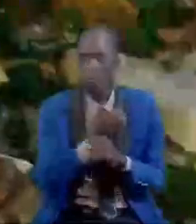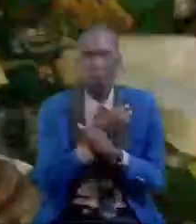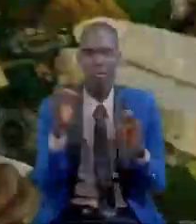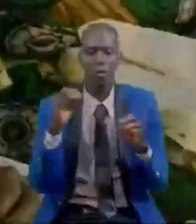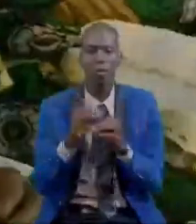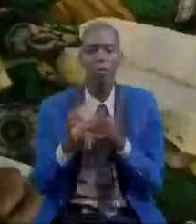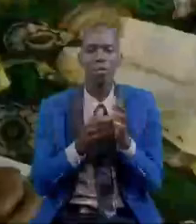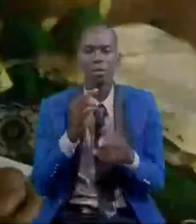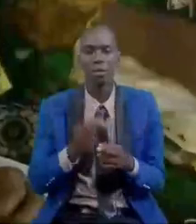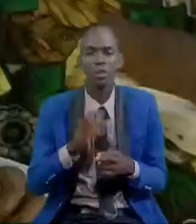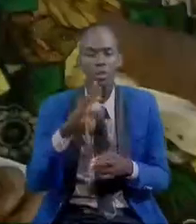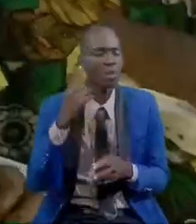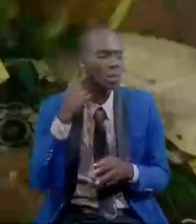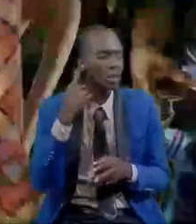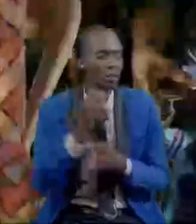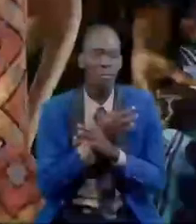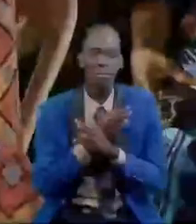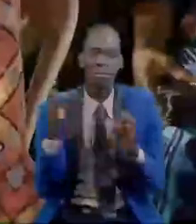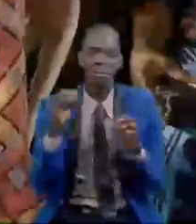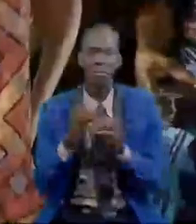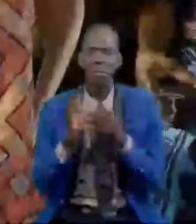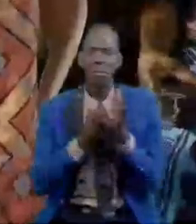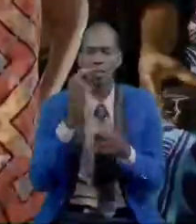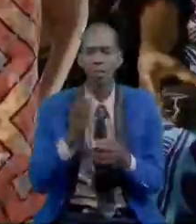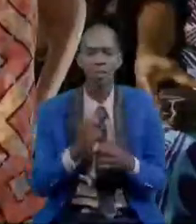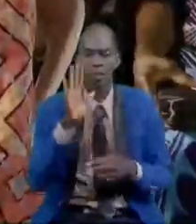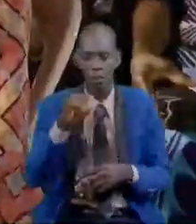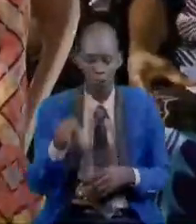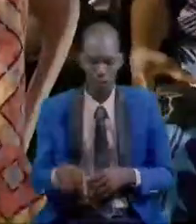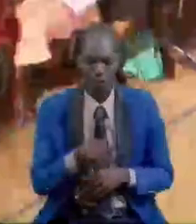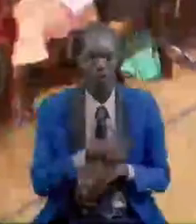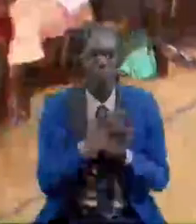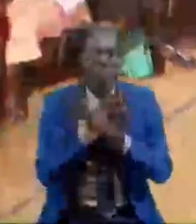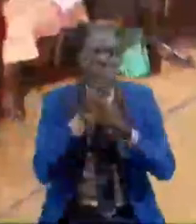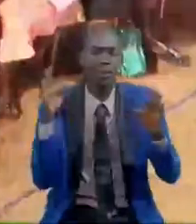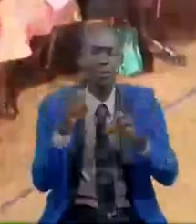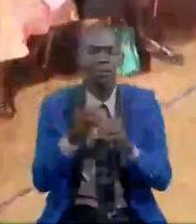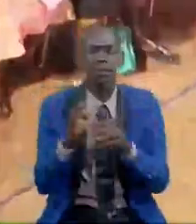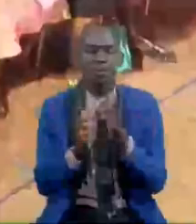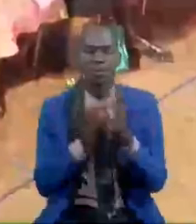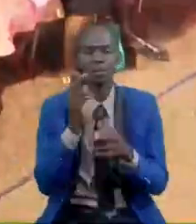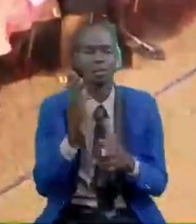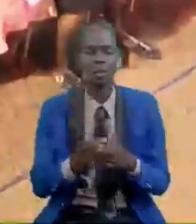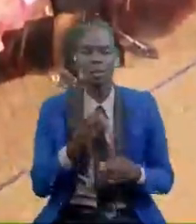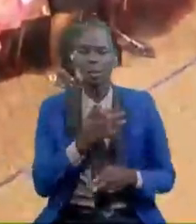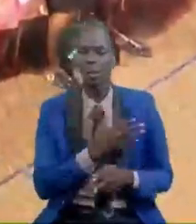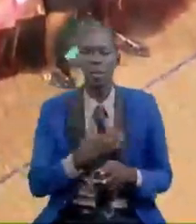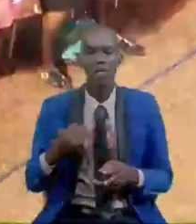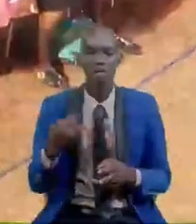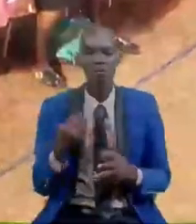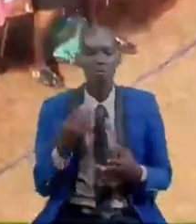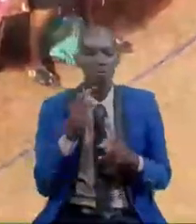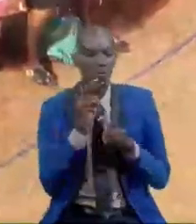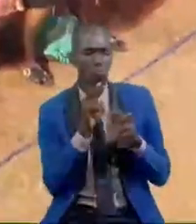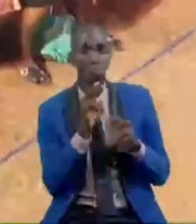libres, tes oreilles libres, tes pieds libres. Et il te regarde. On